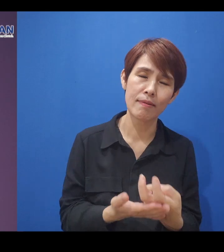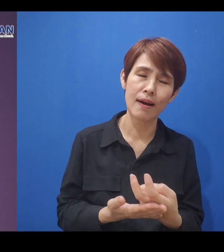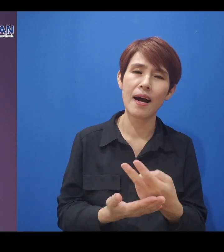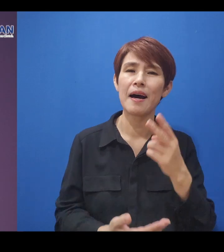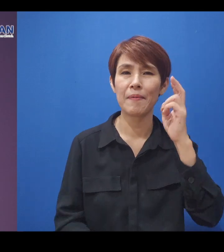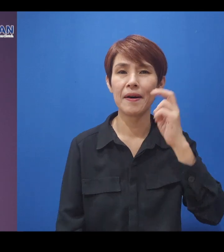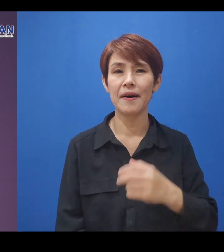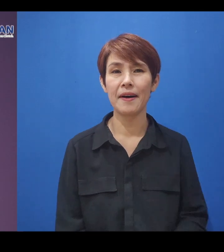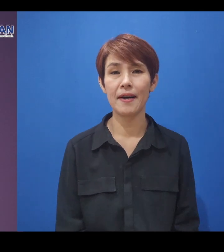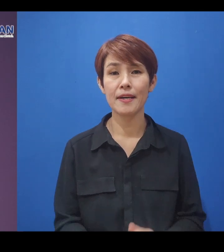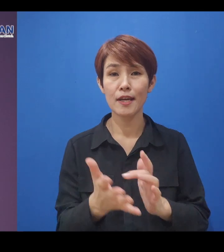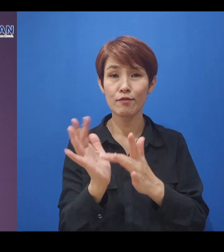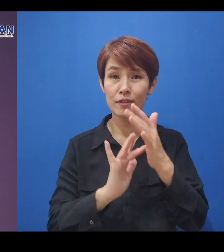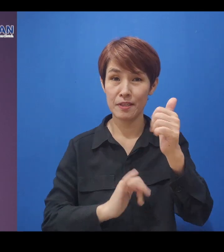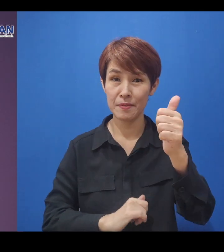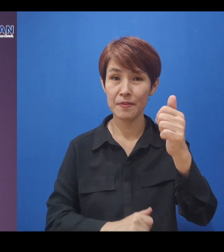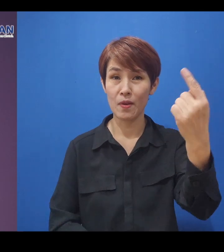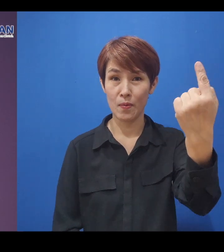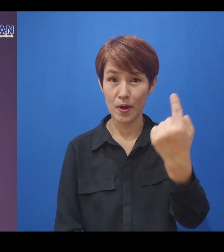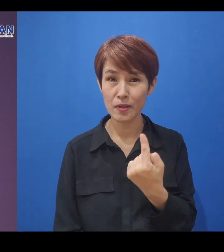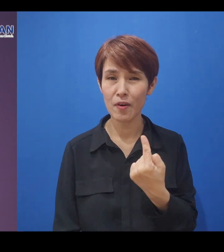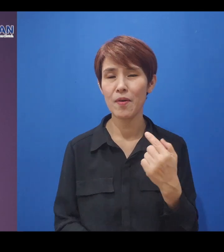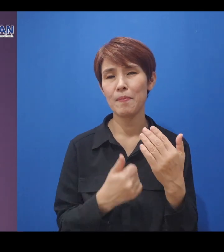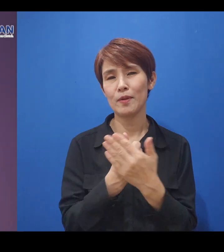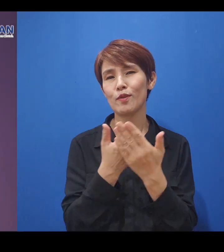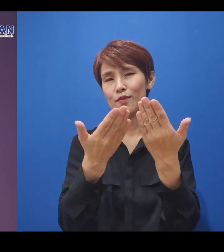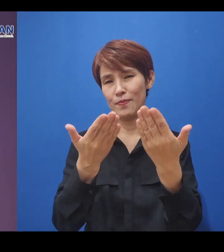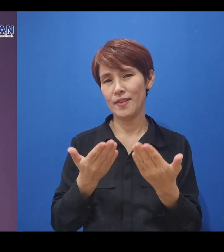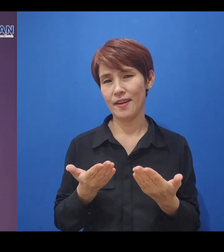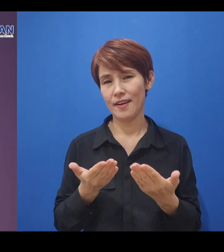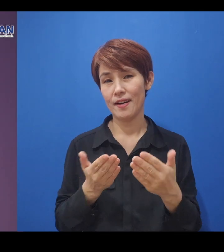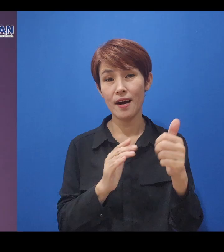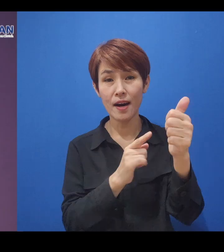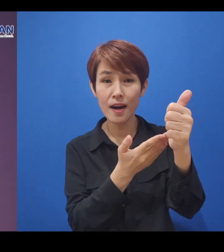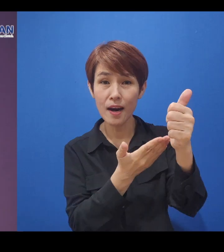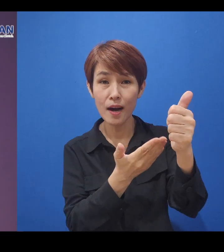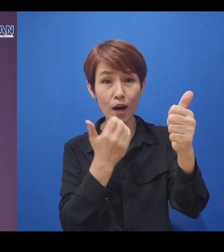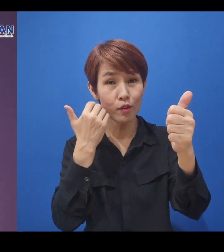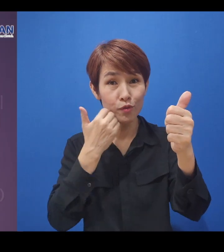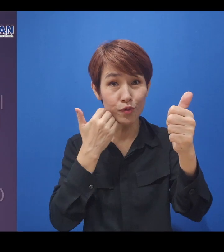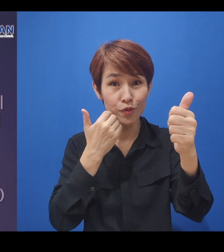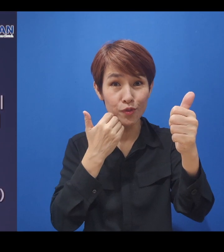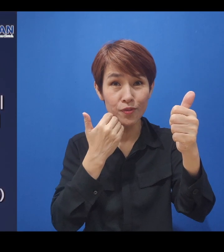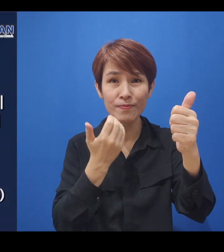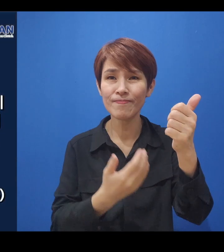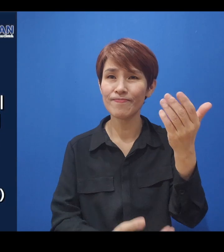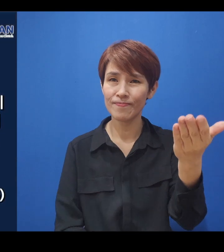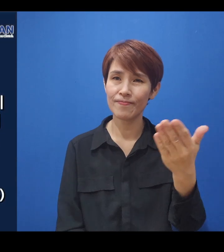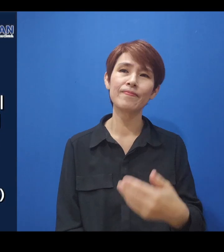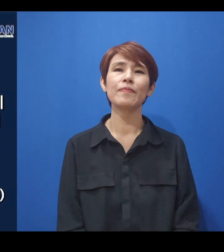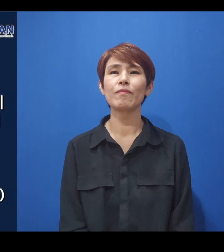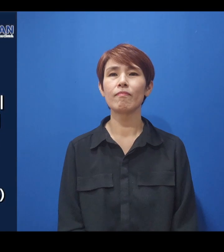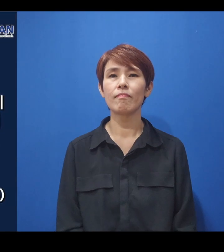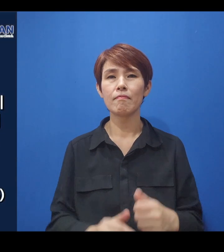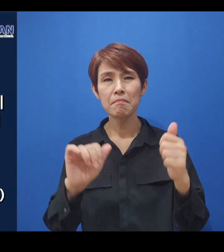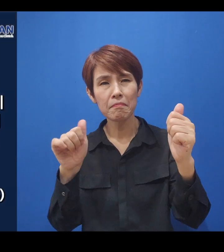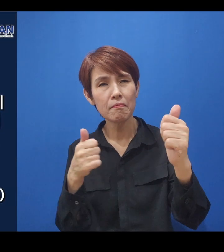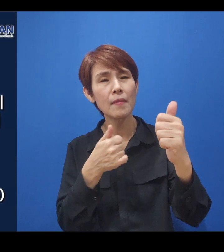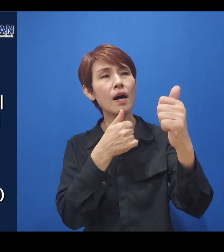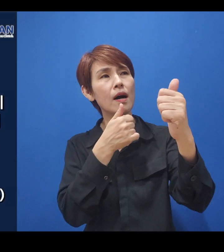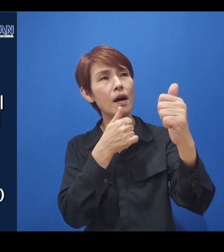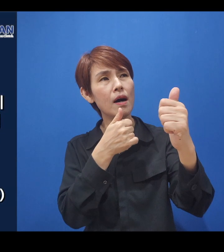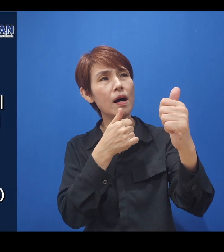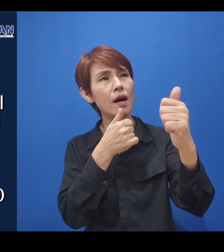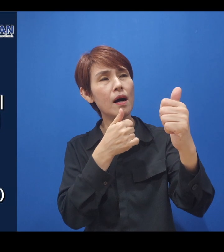오셔서 나를 만져주세요. 이분이 어떤 분이신지 확인하시죠. 몸을 돌이켜 나에게